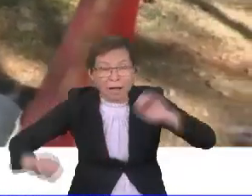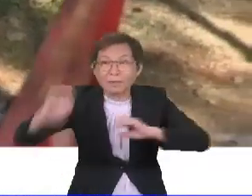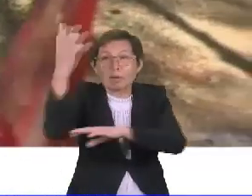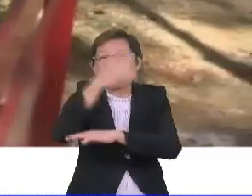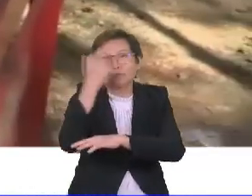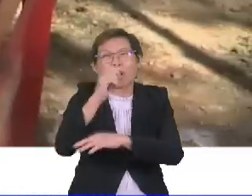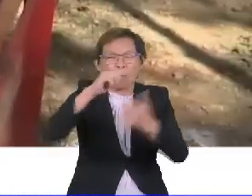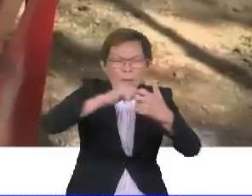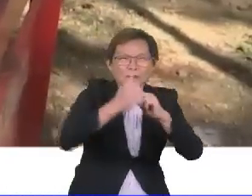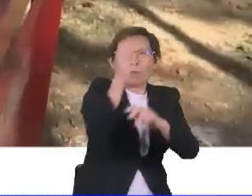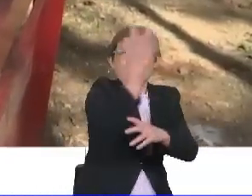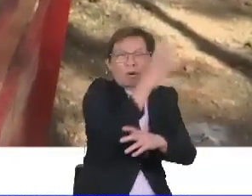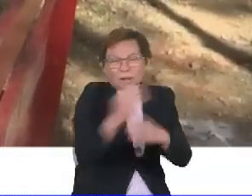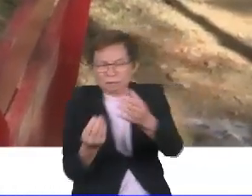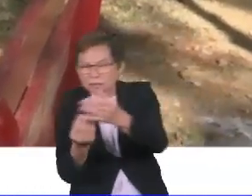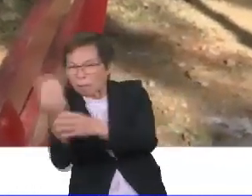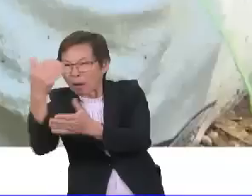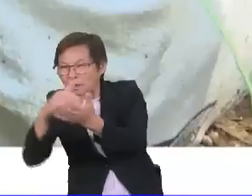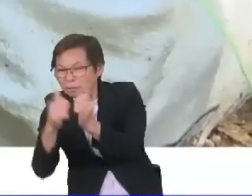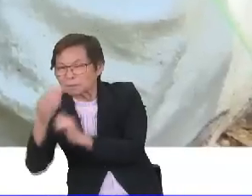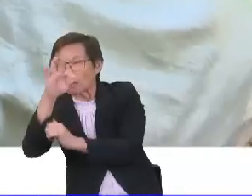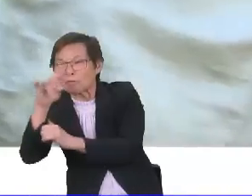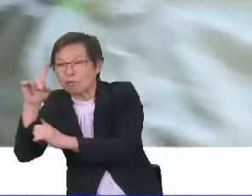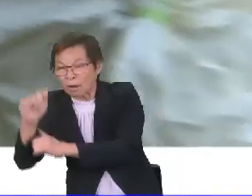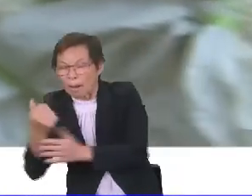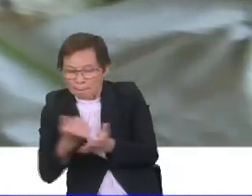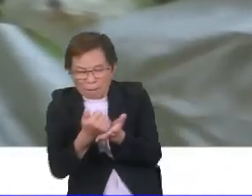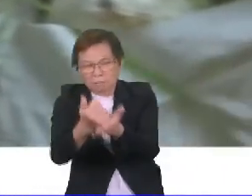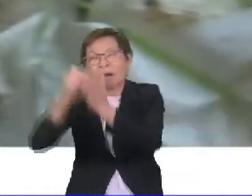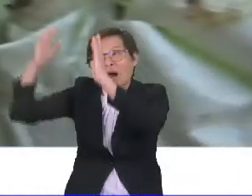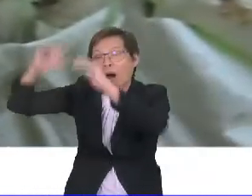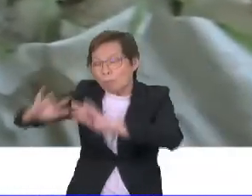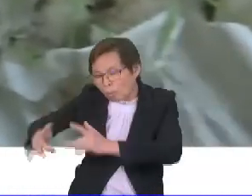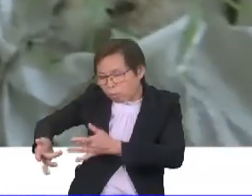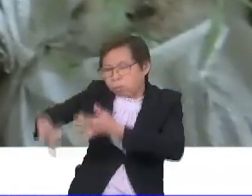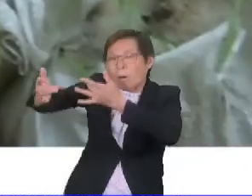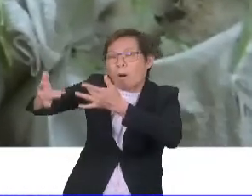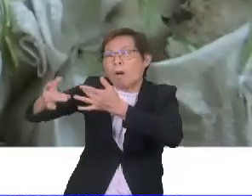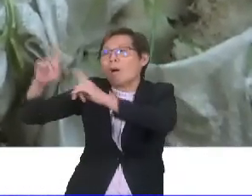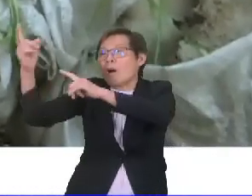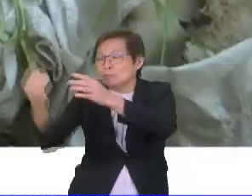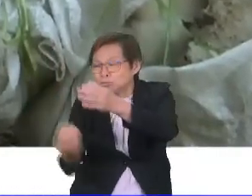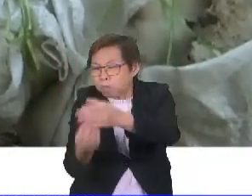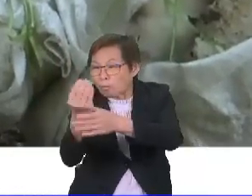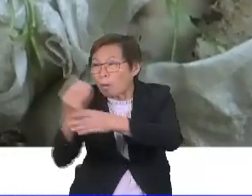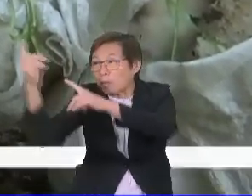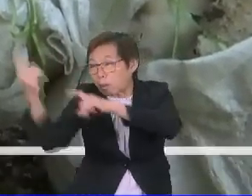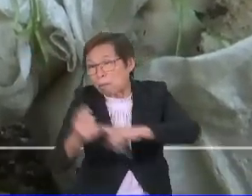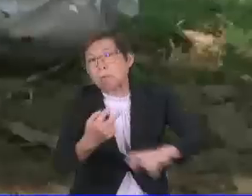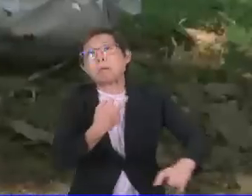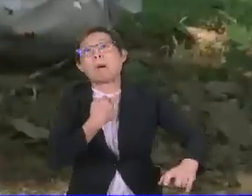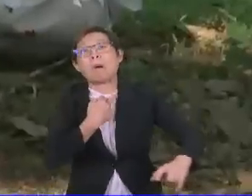pokok getah dan dalam tempo tanam semula bersama felda bantuan diharap dapat meringankan beban penegakan tanaman kita yang